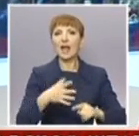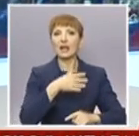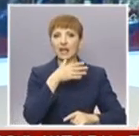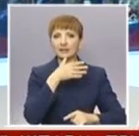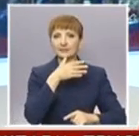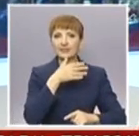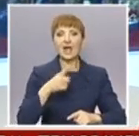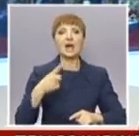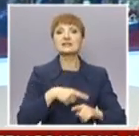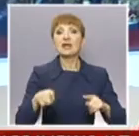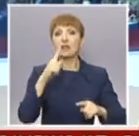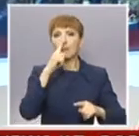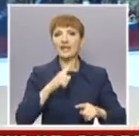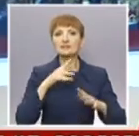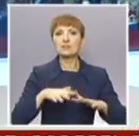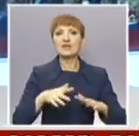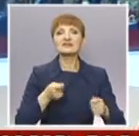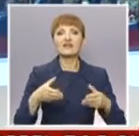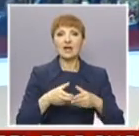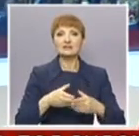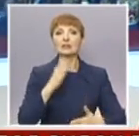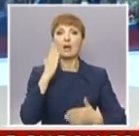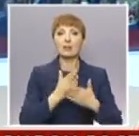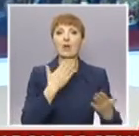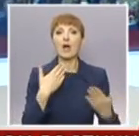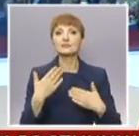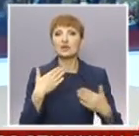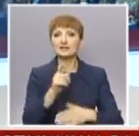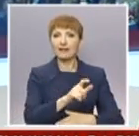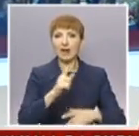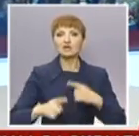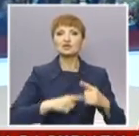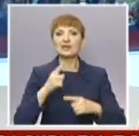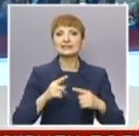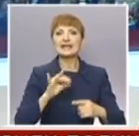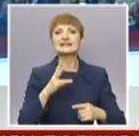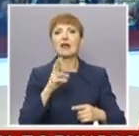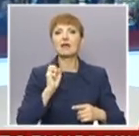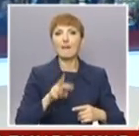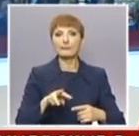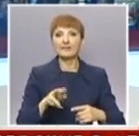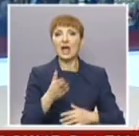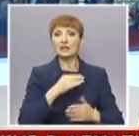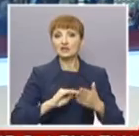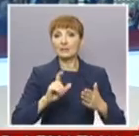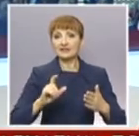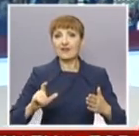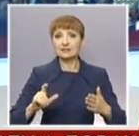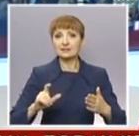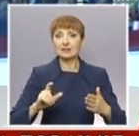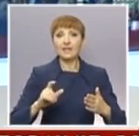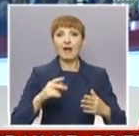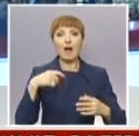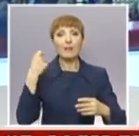ближайшие 5 лет. Напомню, целый месяц местные власти напрямую общались с гражданами через Инстаграм. Наш обозреватель